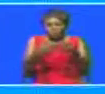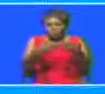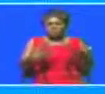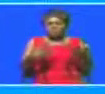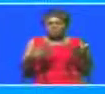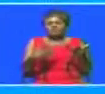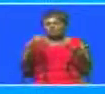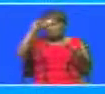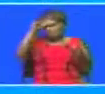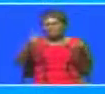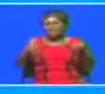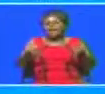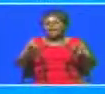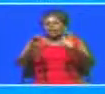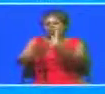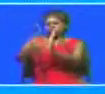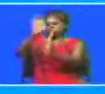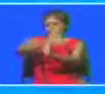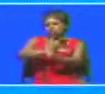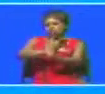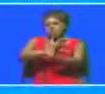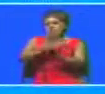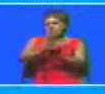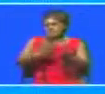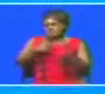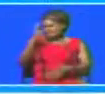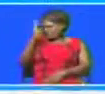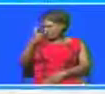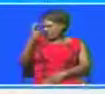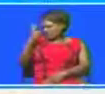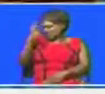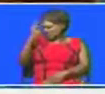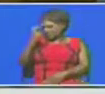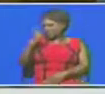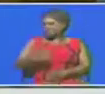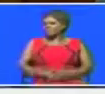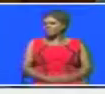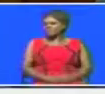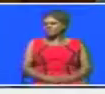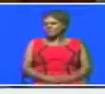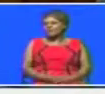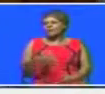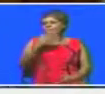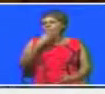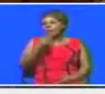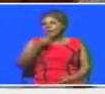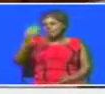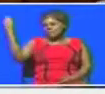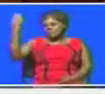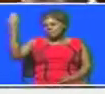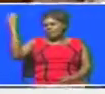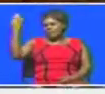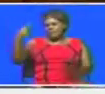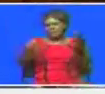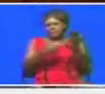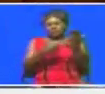mtaala. Baadhi ya masomo yametiliwa shaka, kama anavyoarifu Francis Mtalaki. Erick Mugambi, mhadhiri wa chuo cha kiufundi